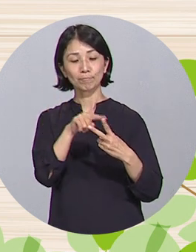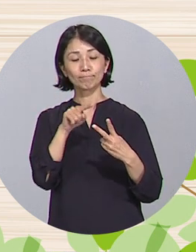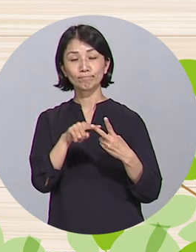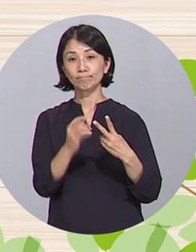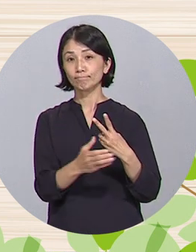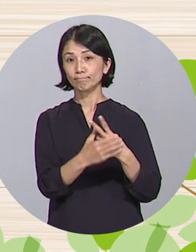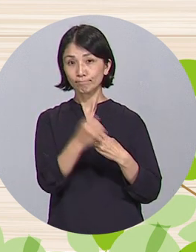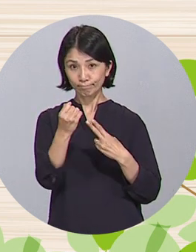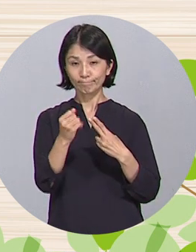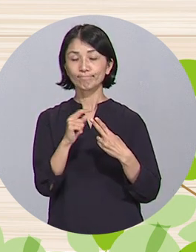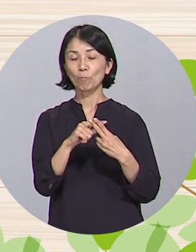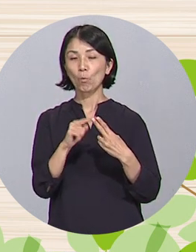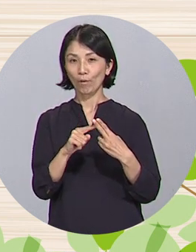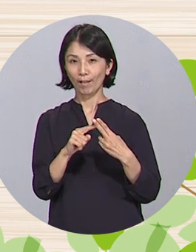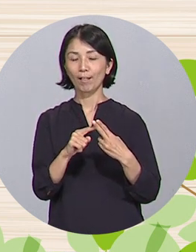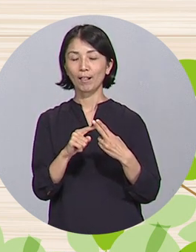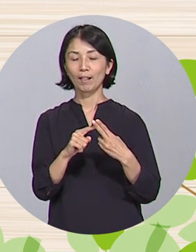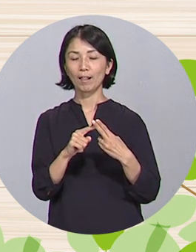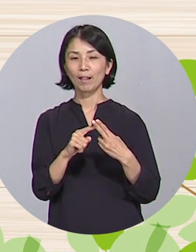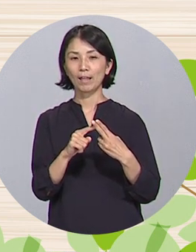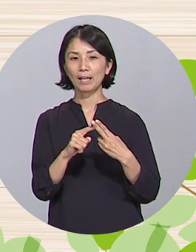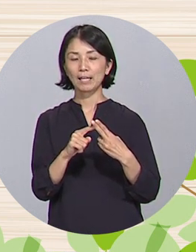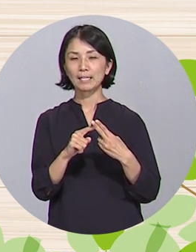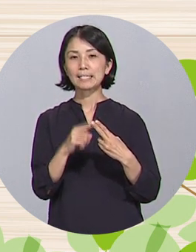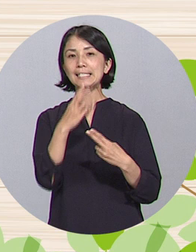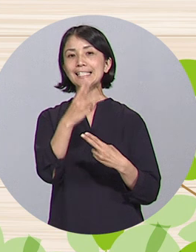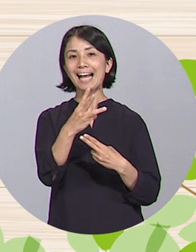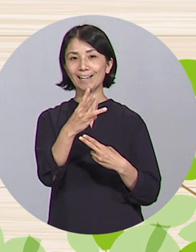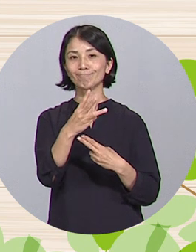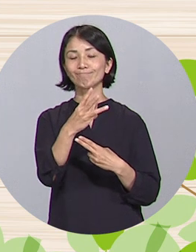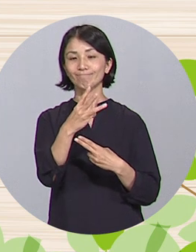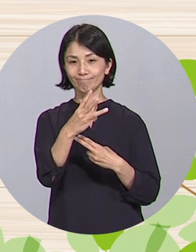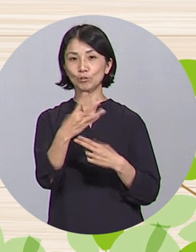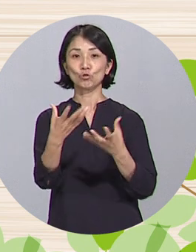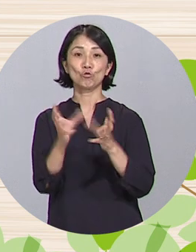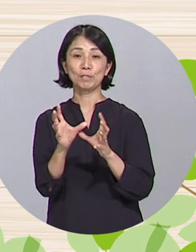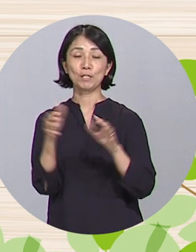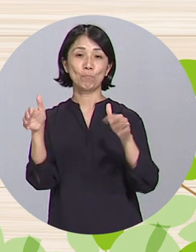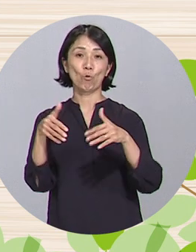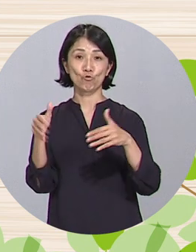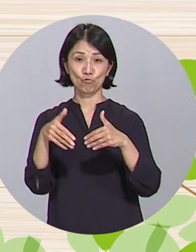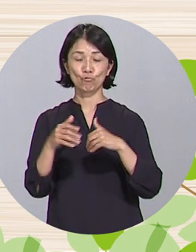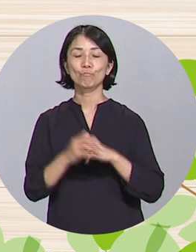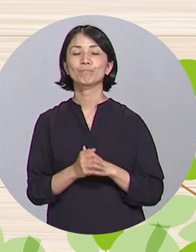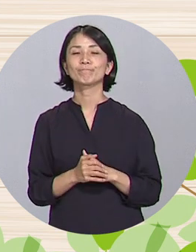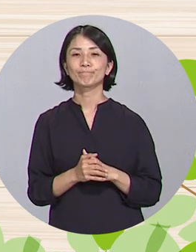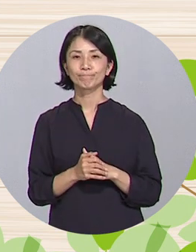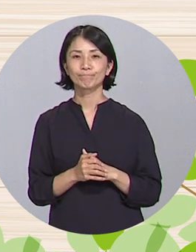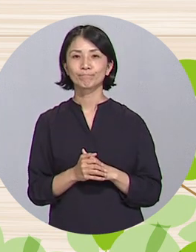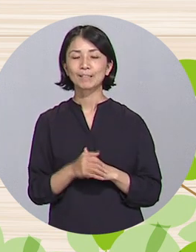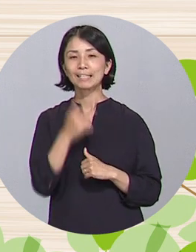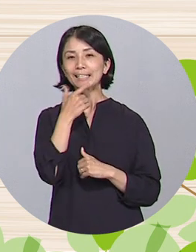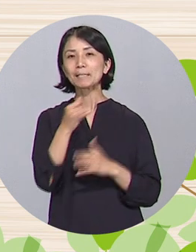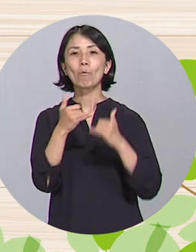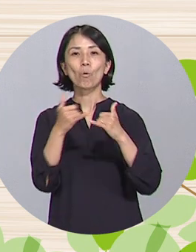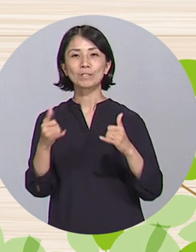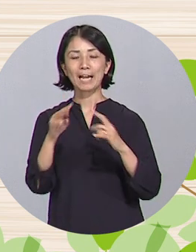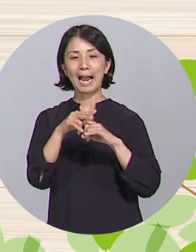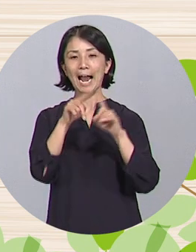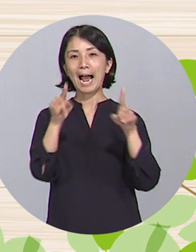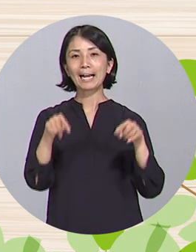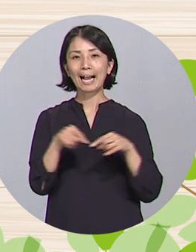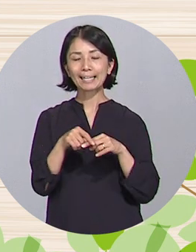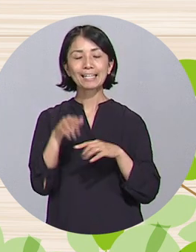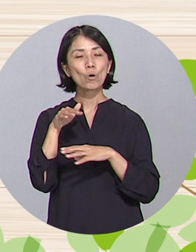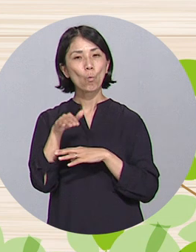名ずつの計2名を1組として各日3組を募集します。参加ご希望の方はハガキ、ファ